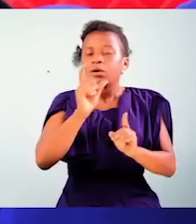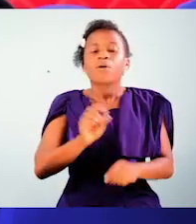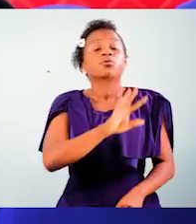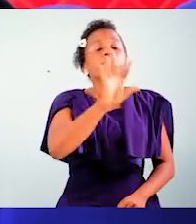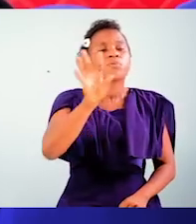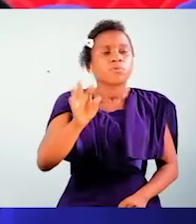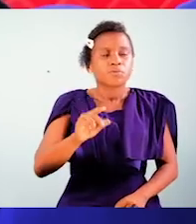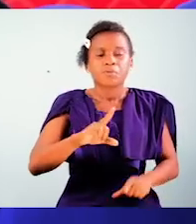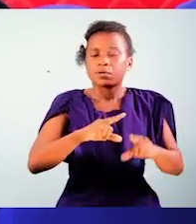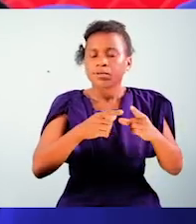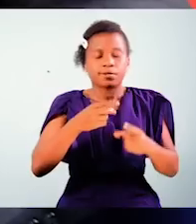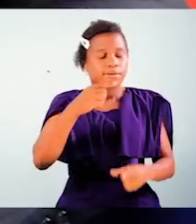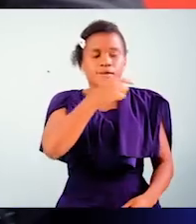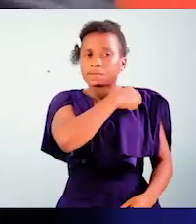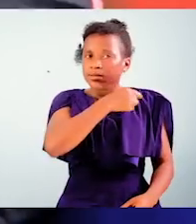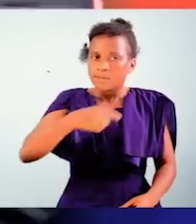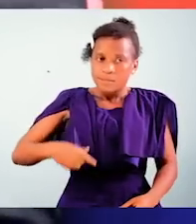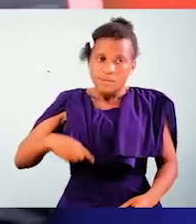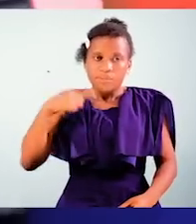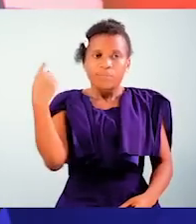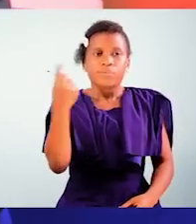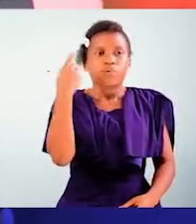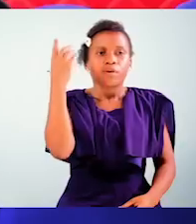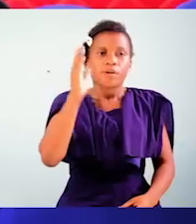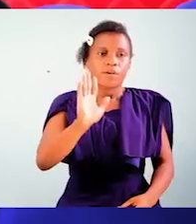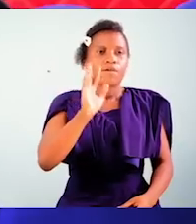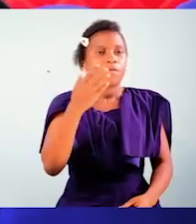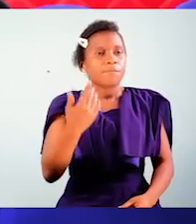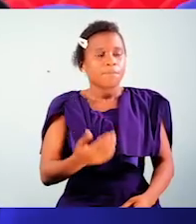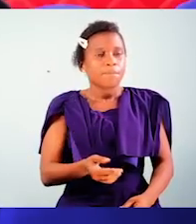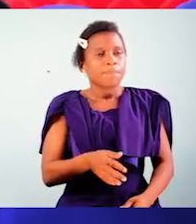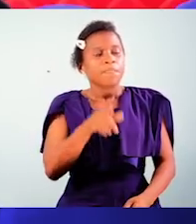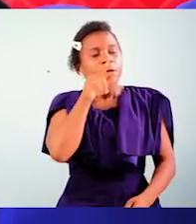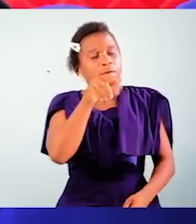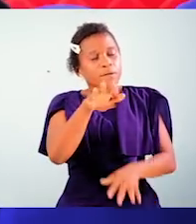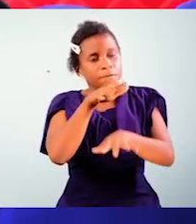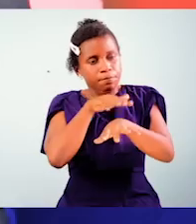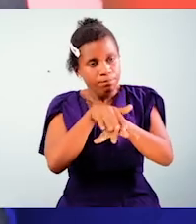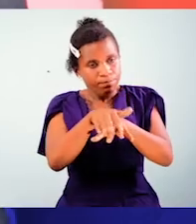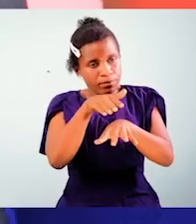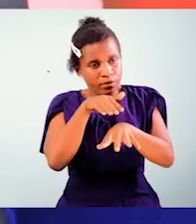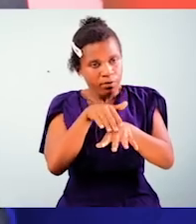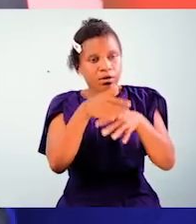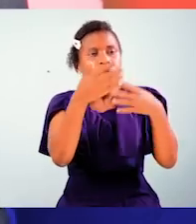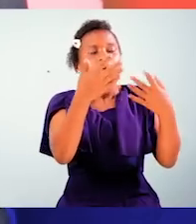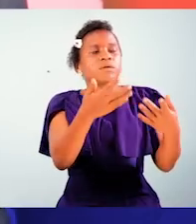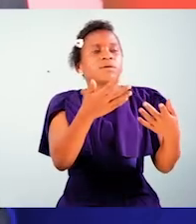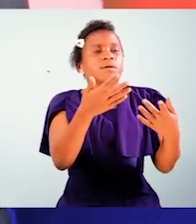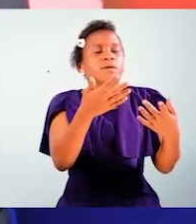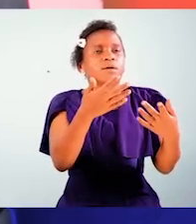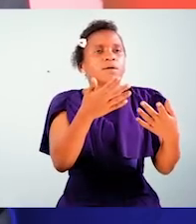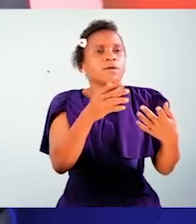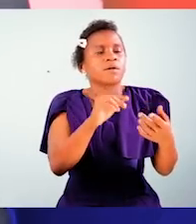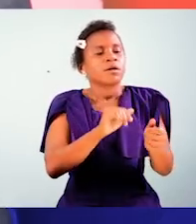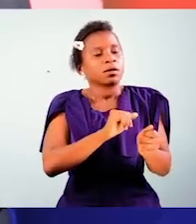Wizara ni lazima afuate. Ni maelekezo. Kwa sababu ile ni legal opinion. kwa profession yake. Kwa sababu ukienda kinyume